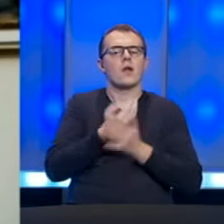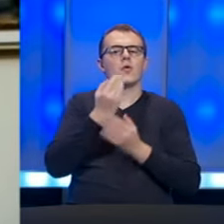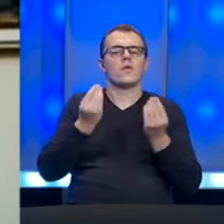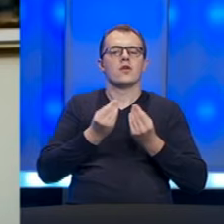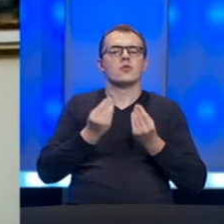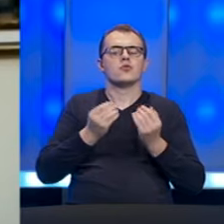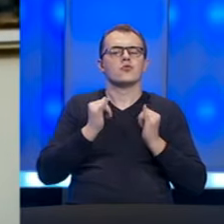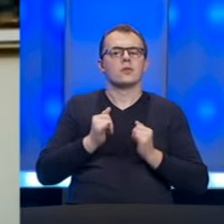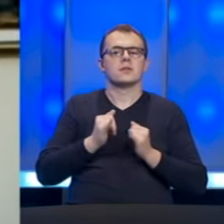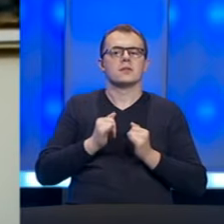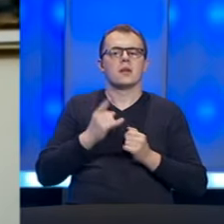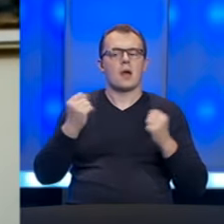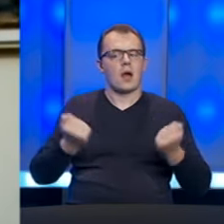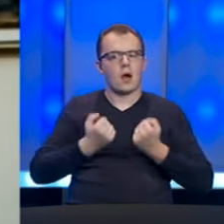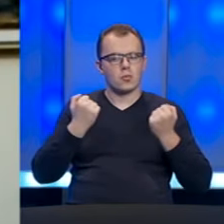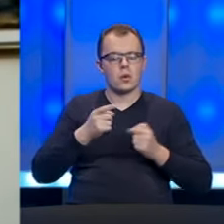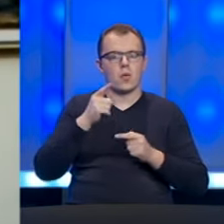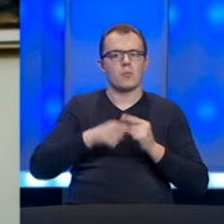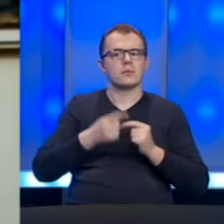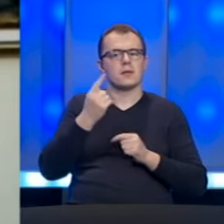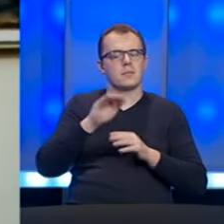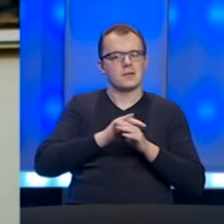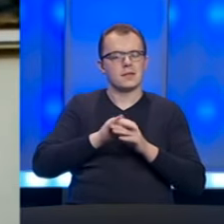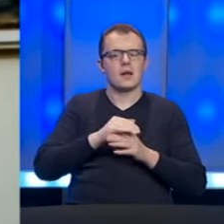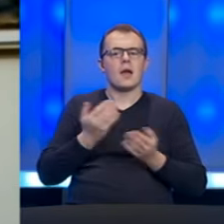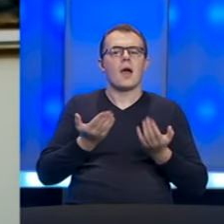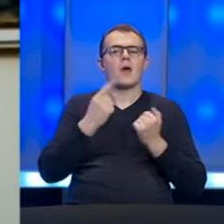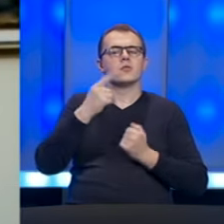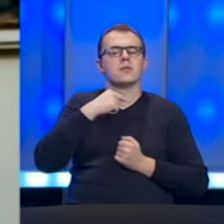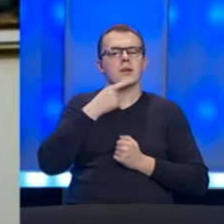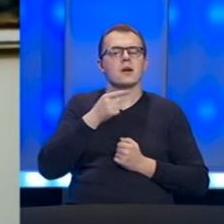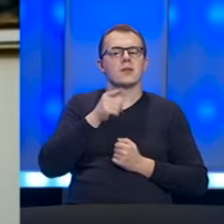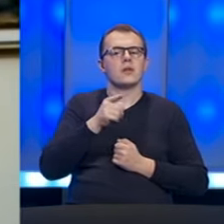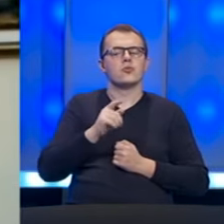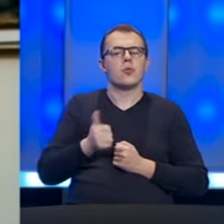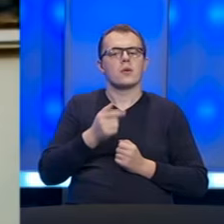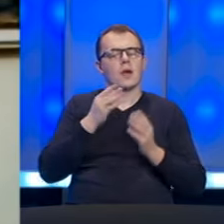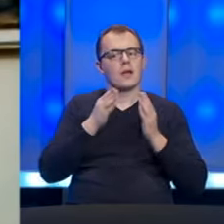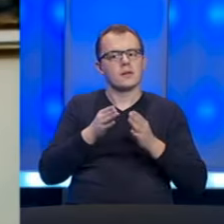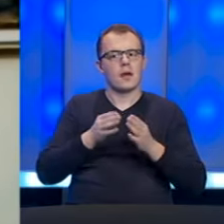je sada aktuelno u posljednjih mjesec dana, kako ste kazali, a to je